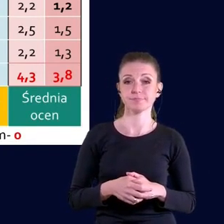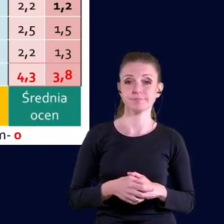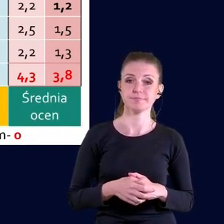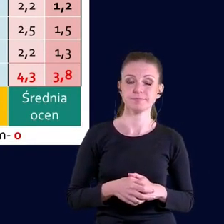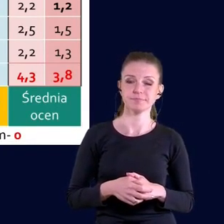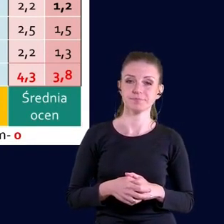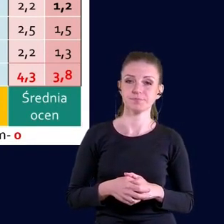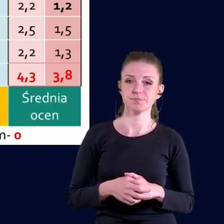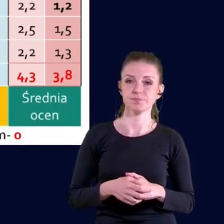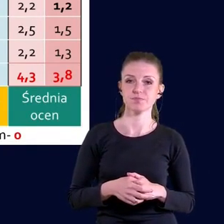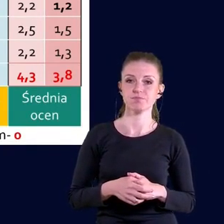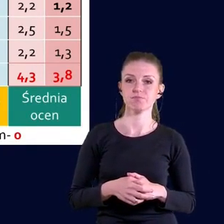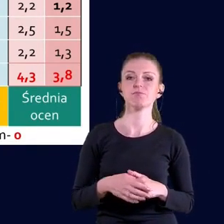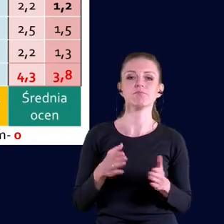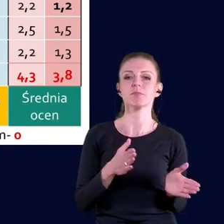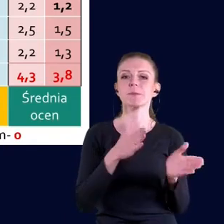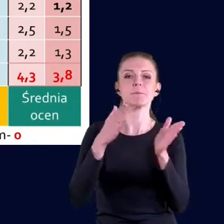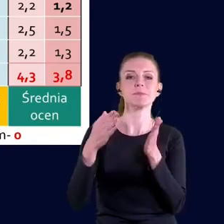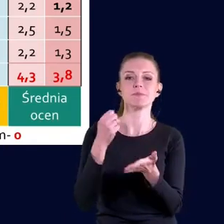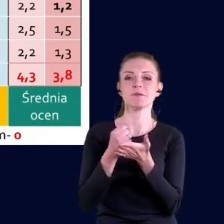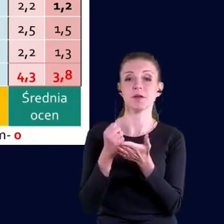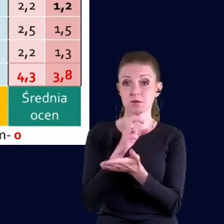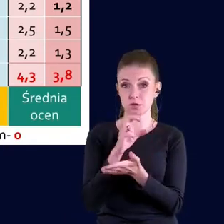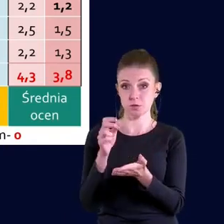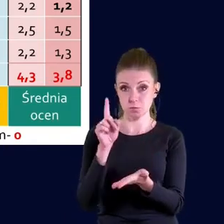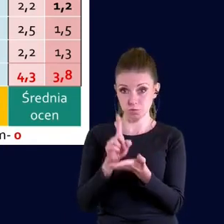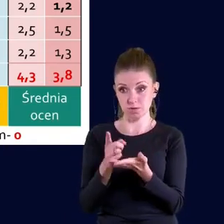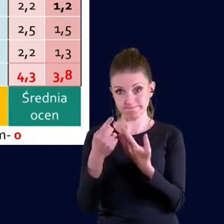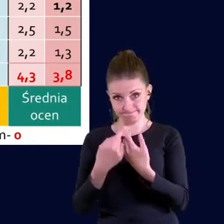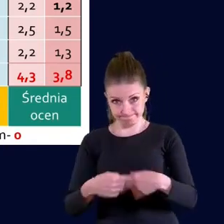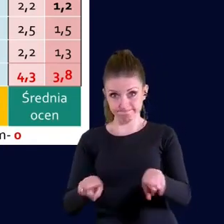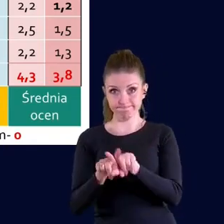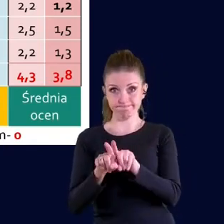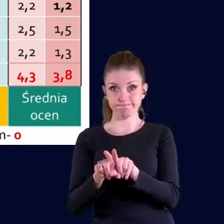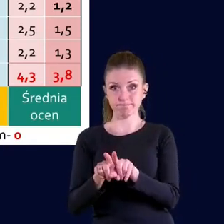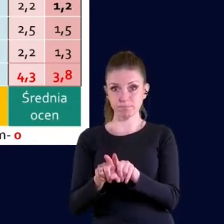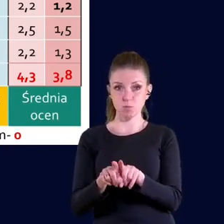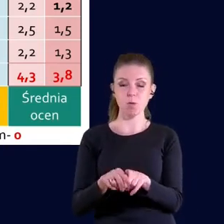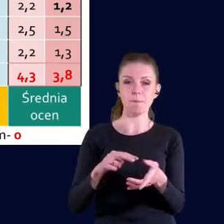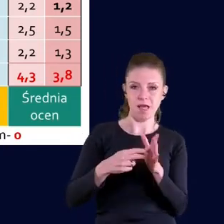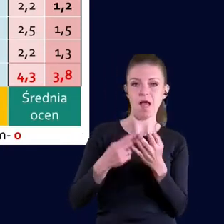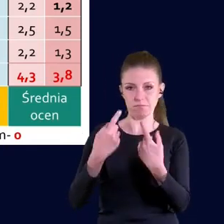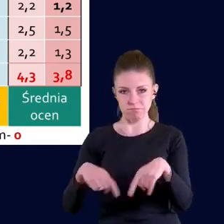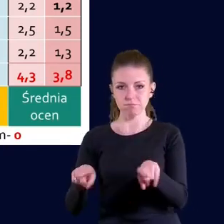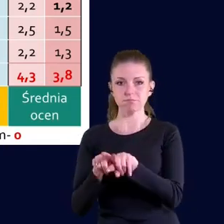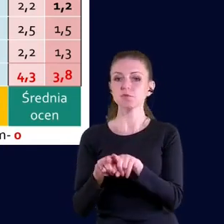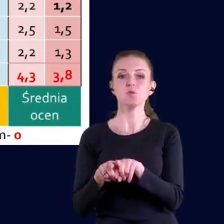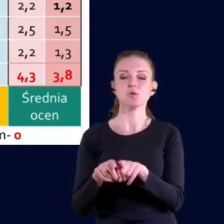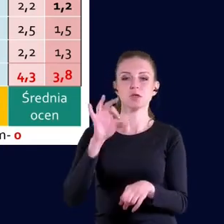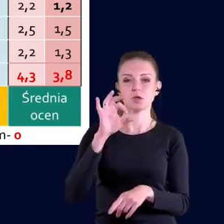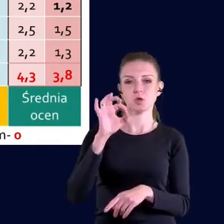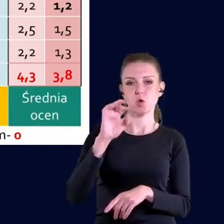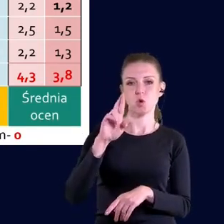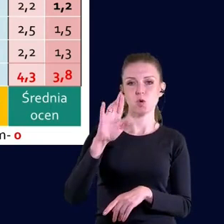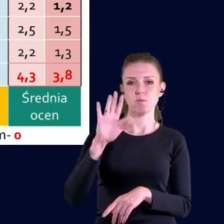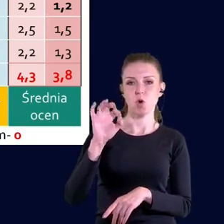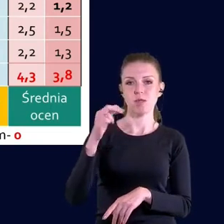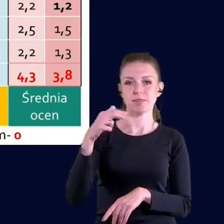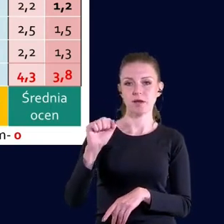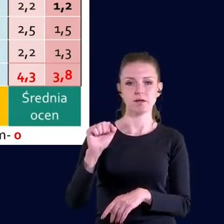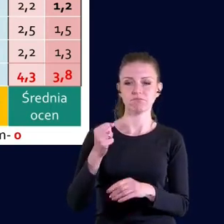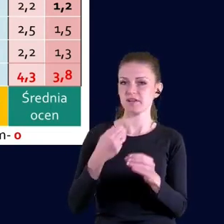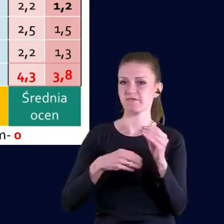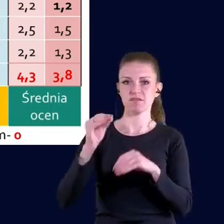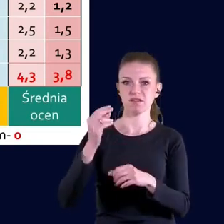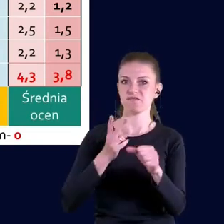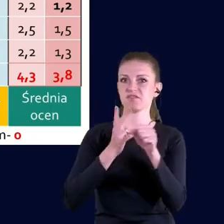natomiast o wdrożenie obszarów otwartej nauki No tutaj sorbonne pochwaliła się najwyższym stopniem zaawansowania